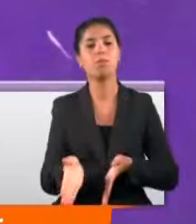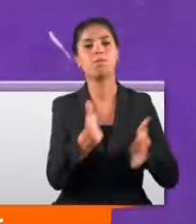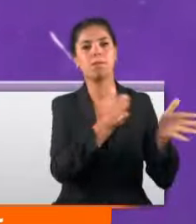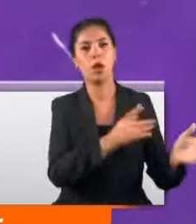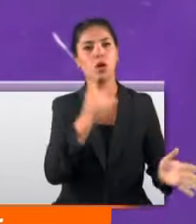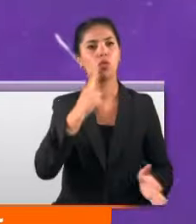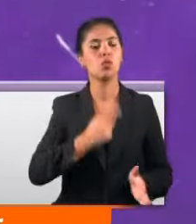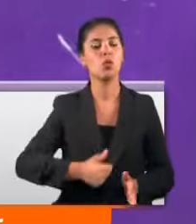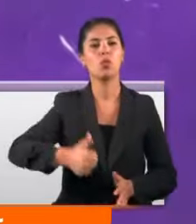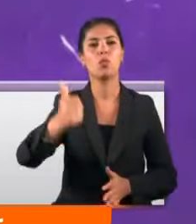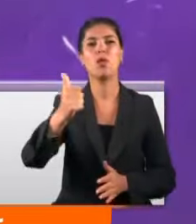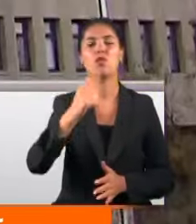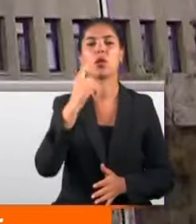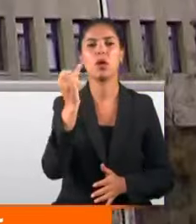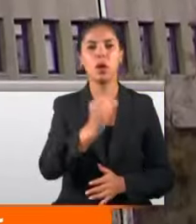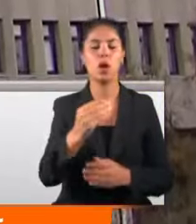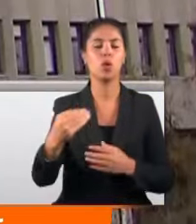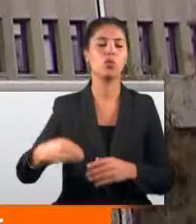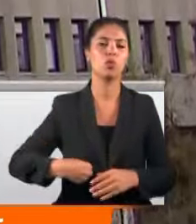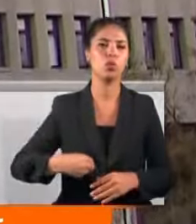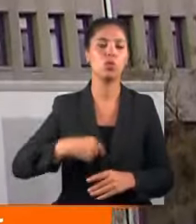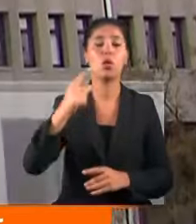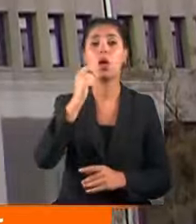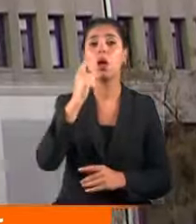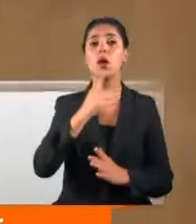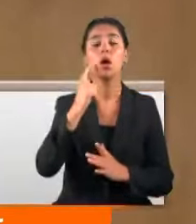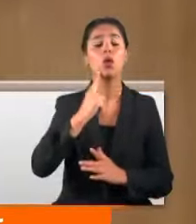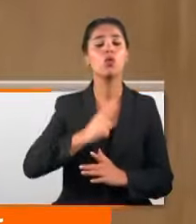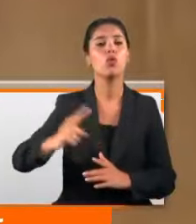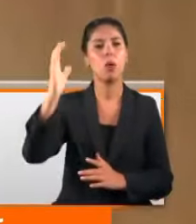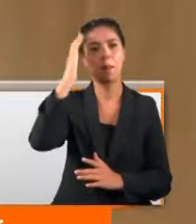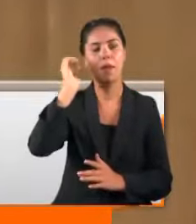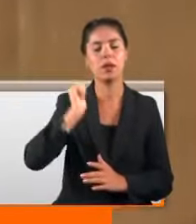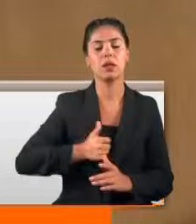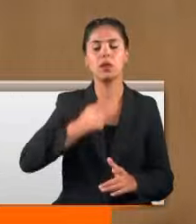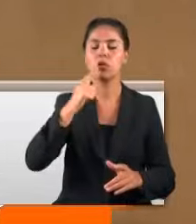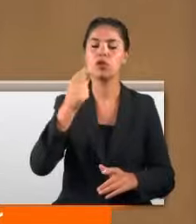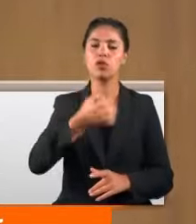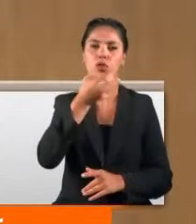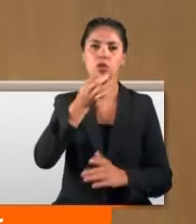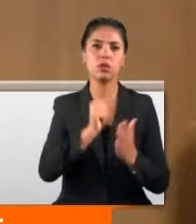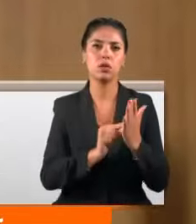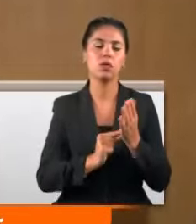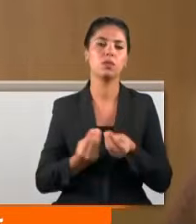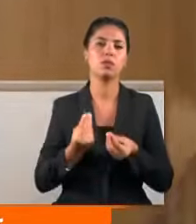Cumhurbaşkanı'na hakaret suçundan Ankara Cumhuriyet Başsavcılığı'na şikayet dilekçesi verildi.